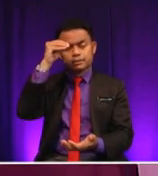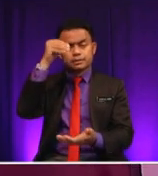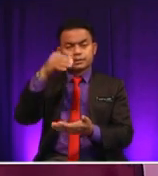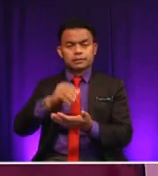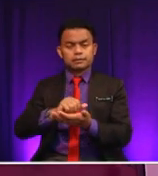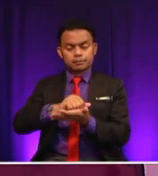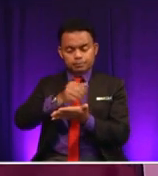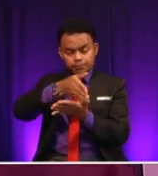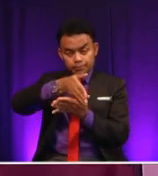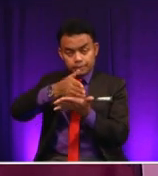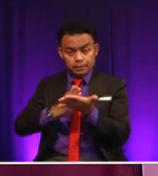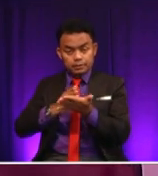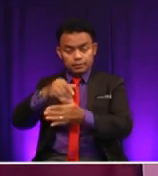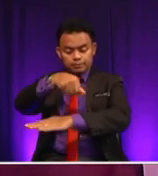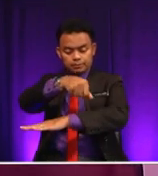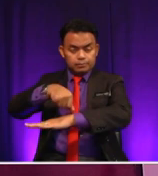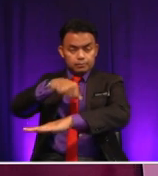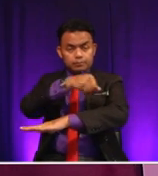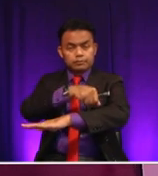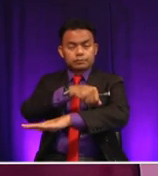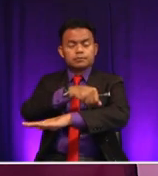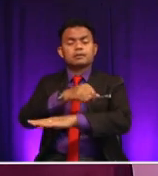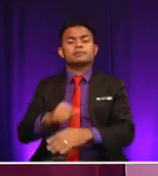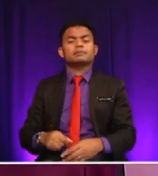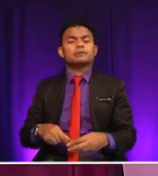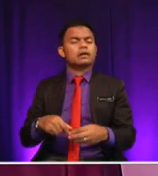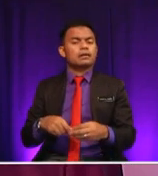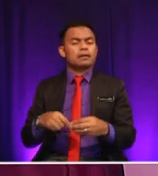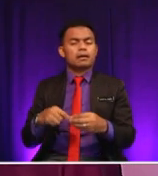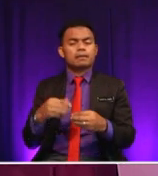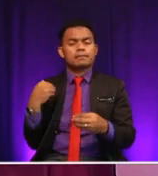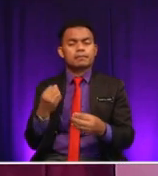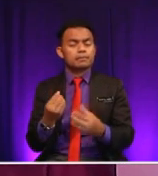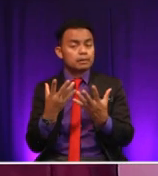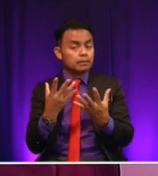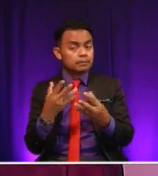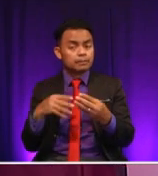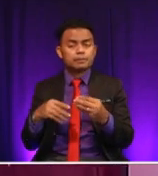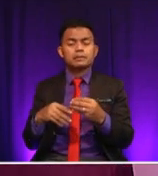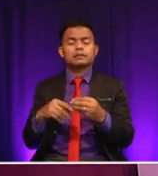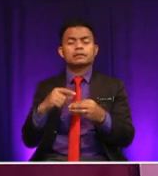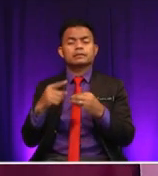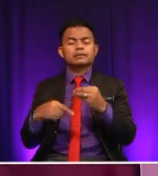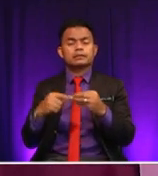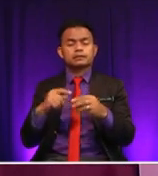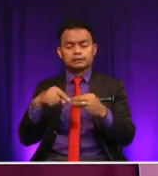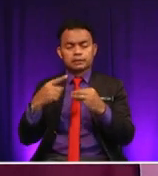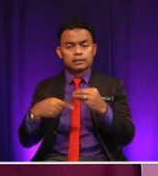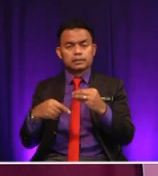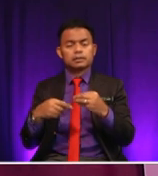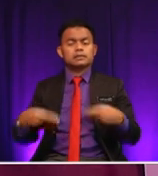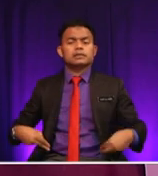gurindam beberapa petua hidup Oke tanpa membuang masa kita tengok Apakah